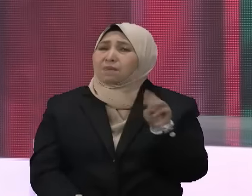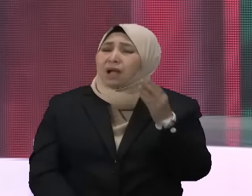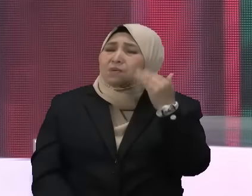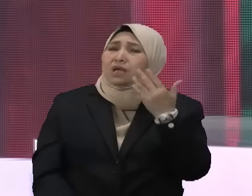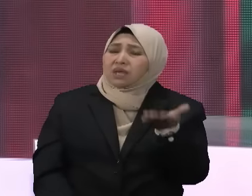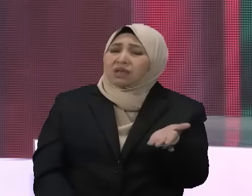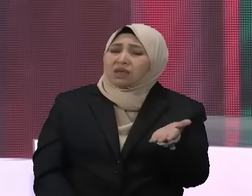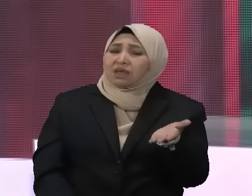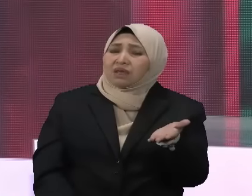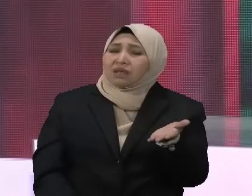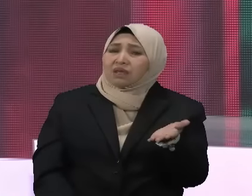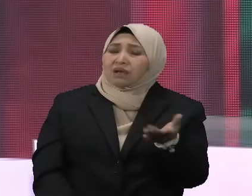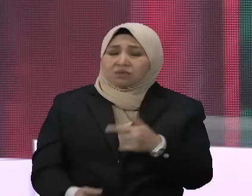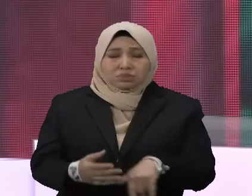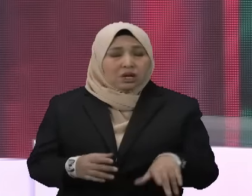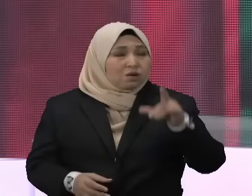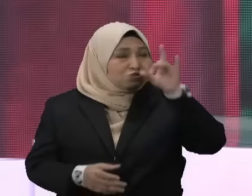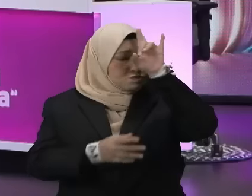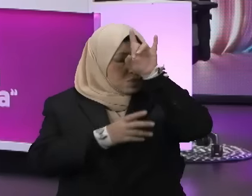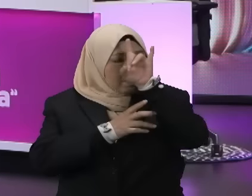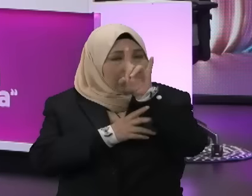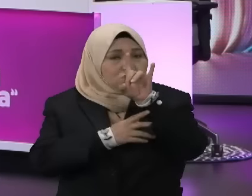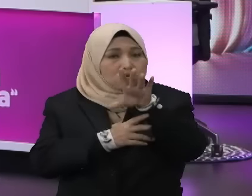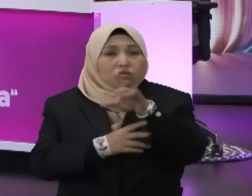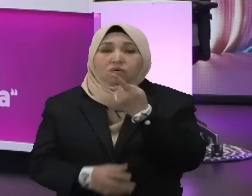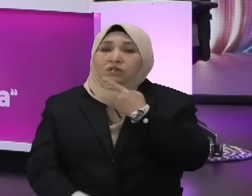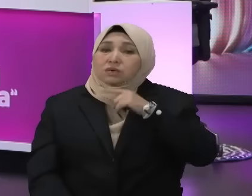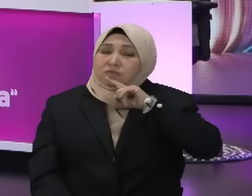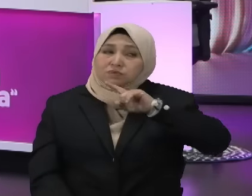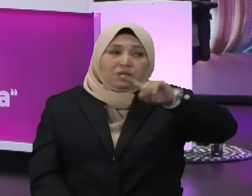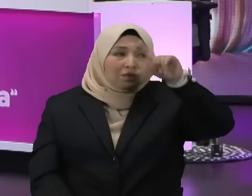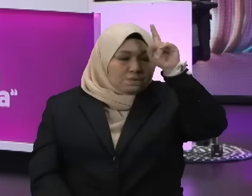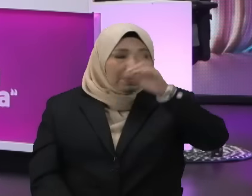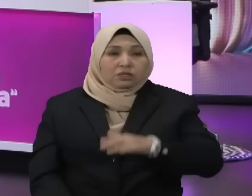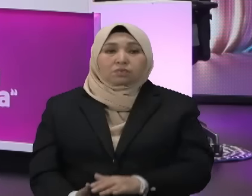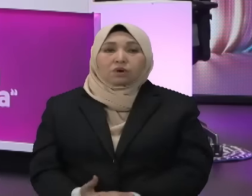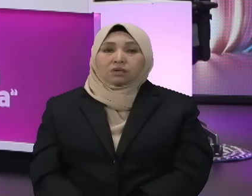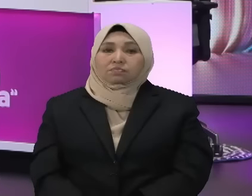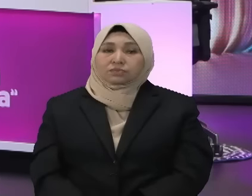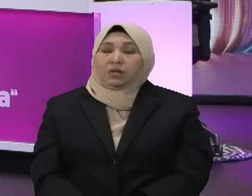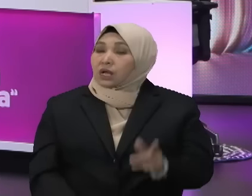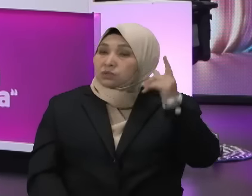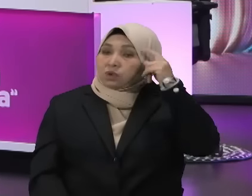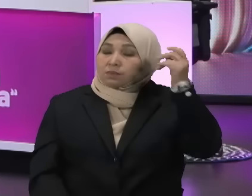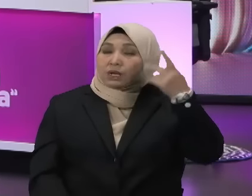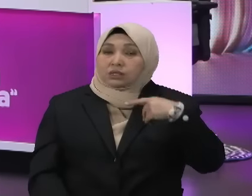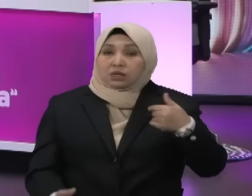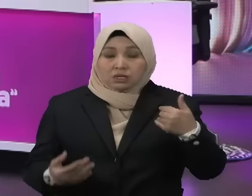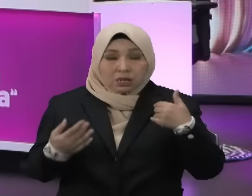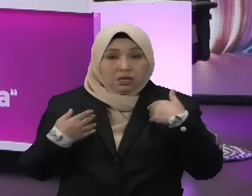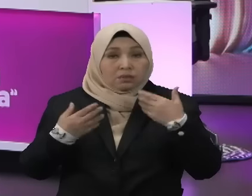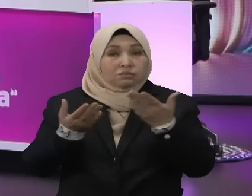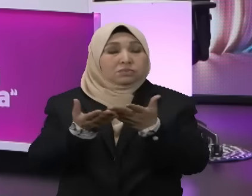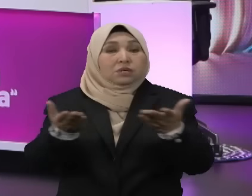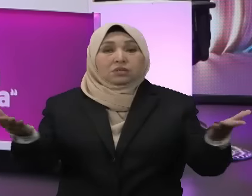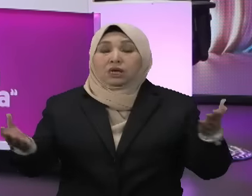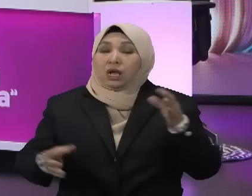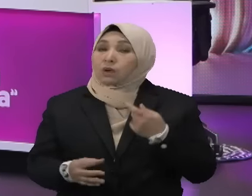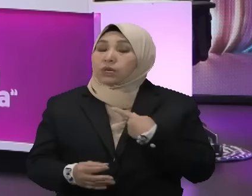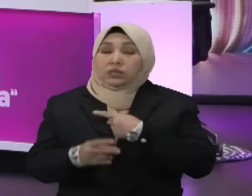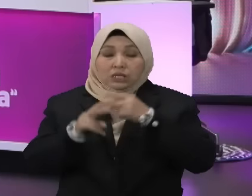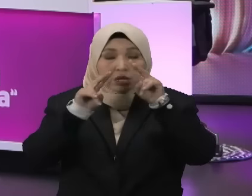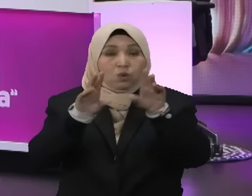Silakan. Okey. Auzubillahi minasyaitanirrajim. Bismillahirrahmanirrahim. Tuan-tuan dan puan-puan hadirin hadirat dirahmati sekalian. Kalau kita tengok